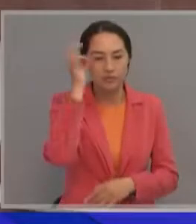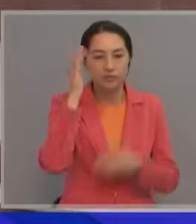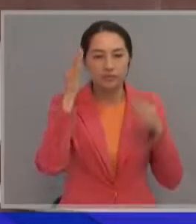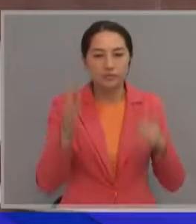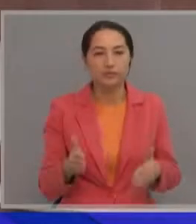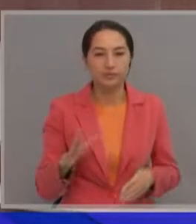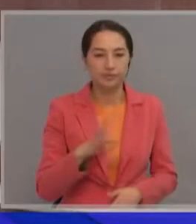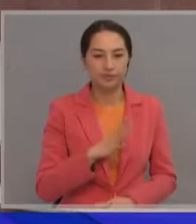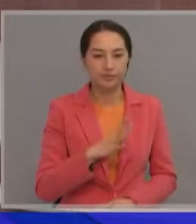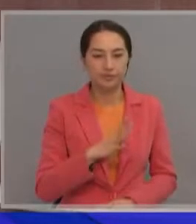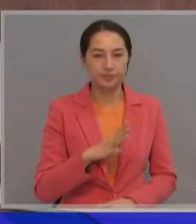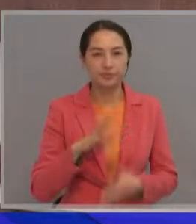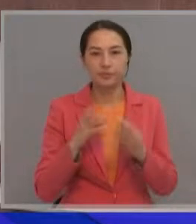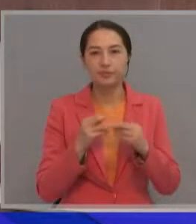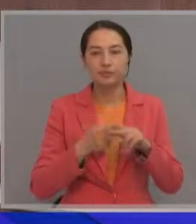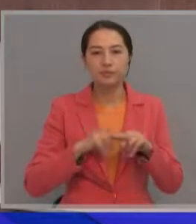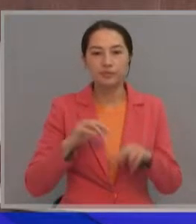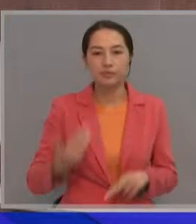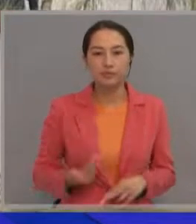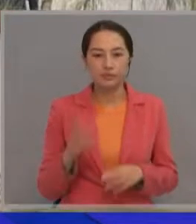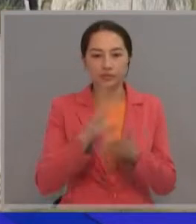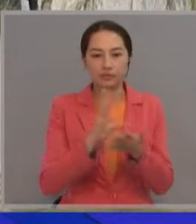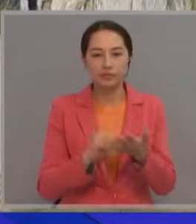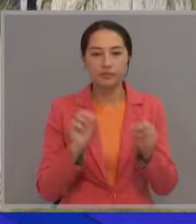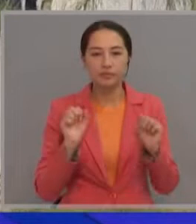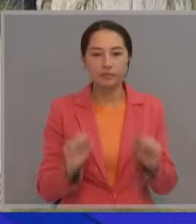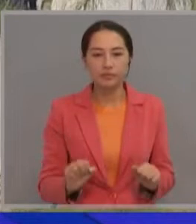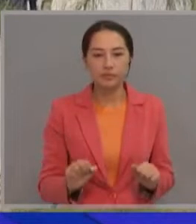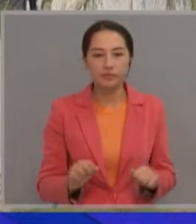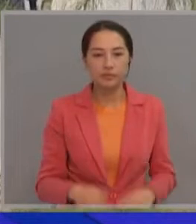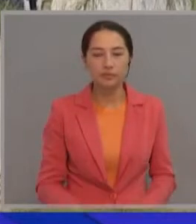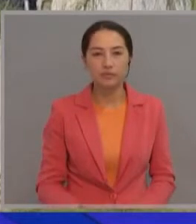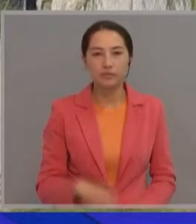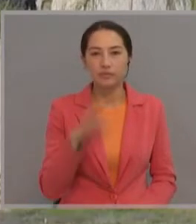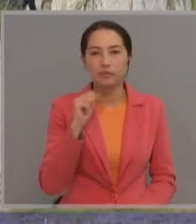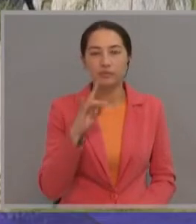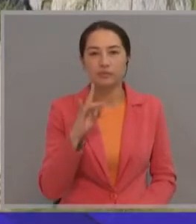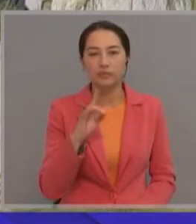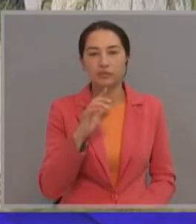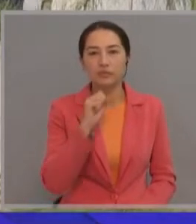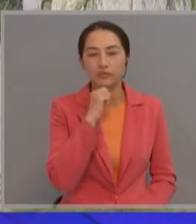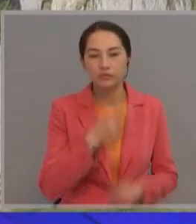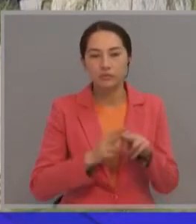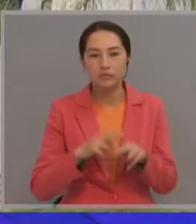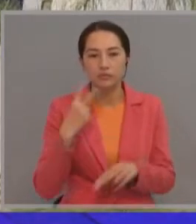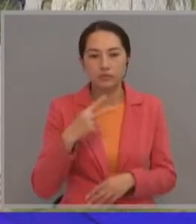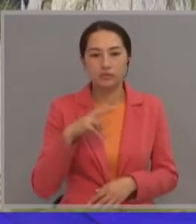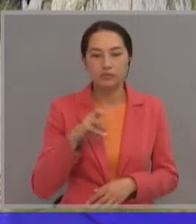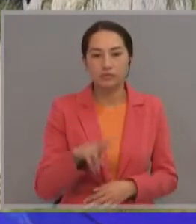генералдын рухуна тагзым этти. Өнүгүлүү өмүрүн үлгөттү. Сабыр атамыз 20 жашынан баштап